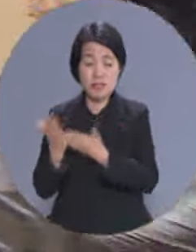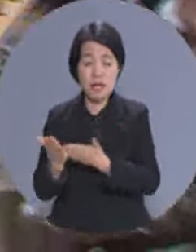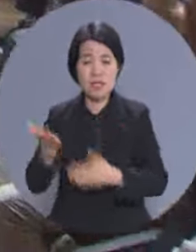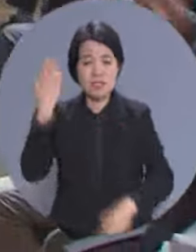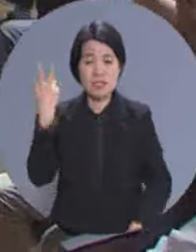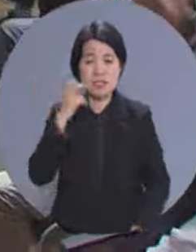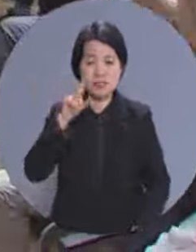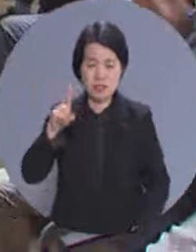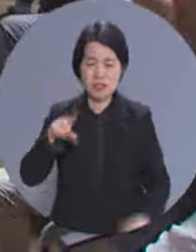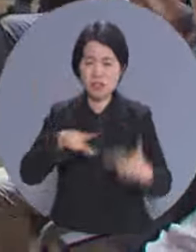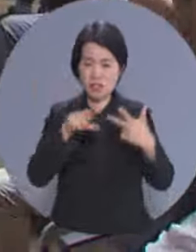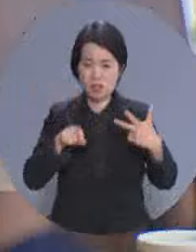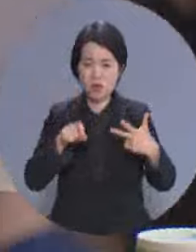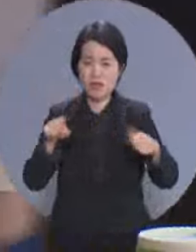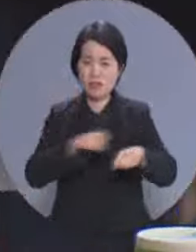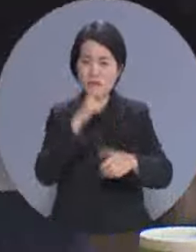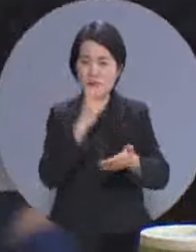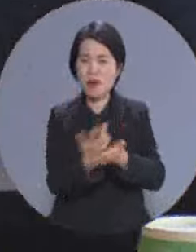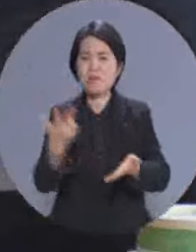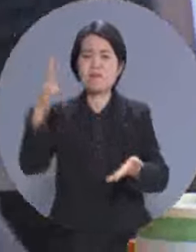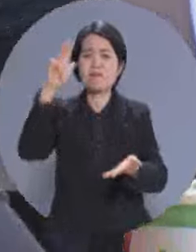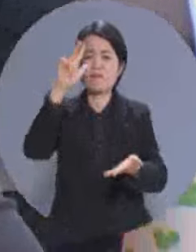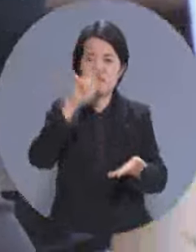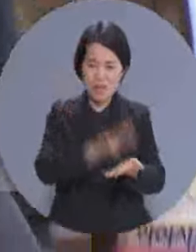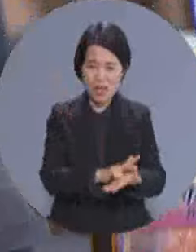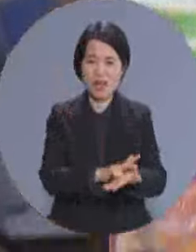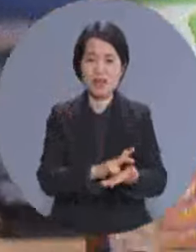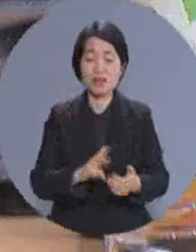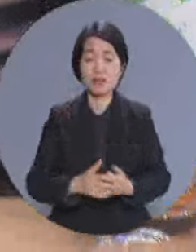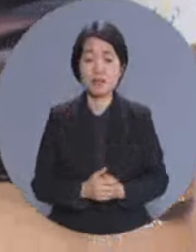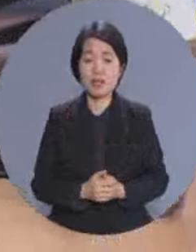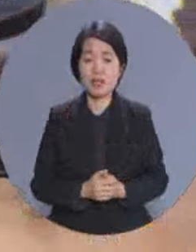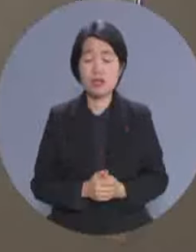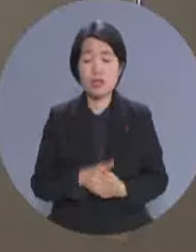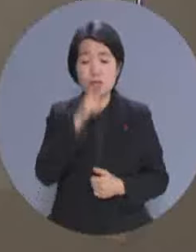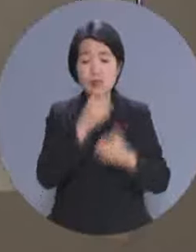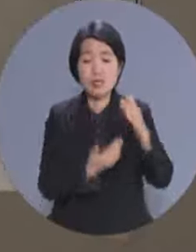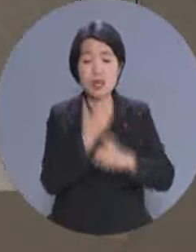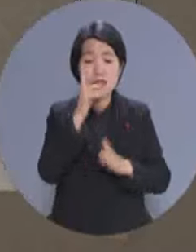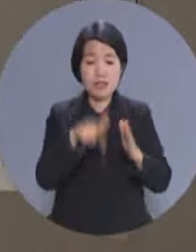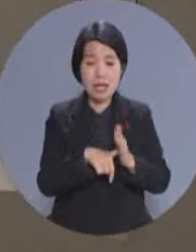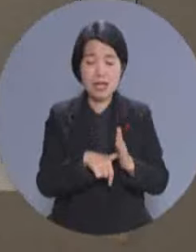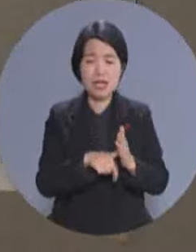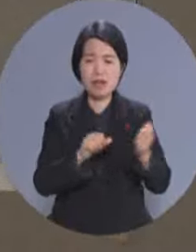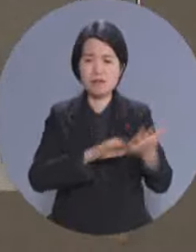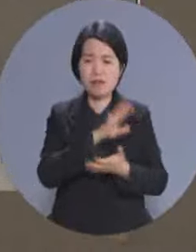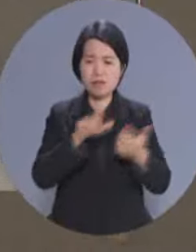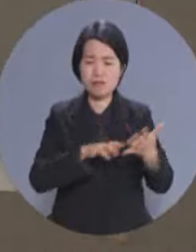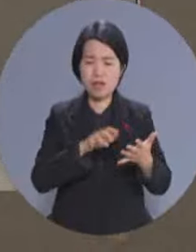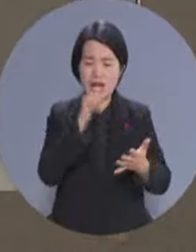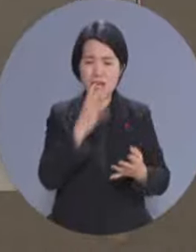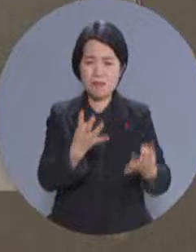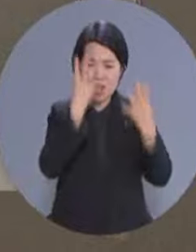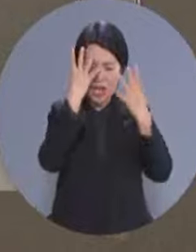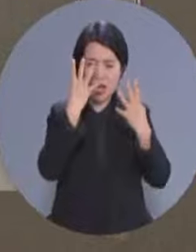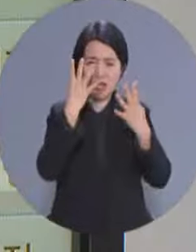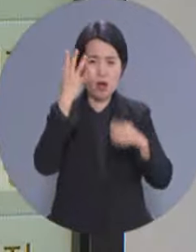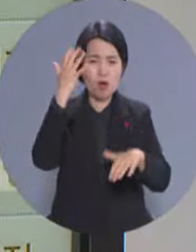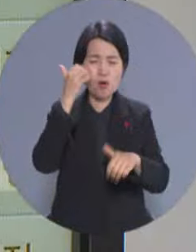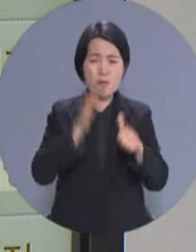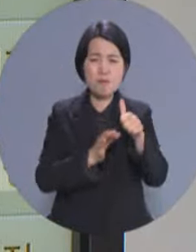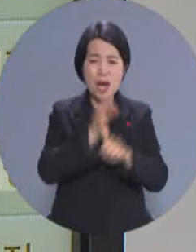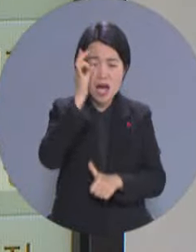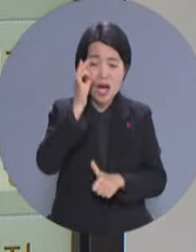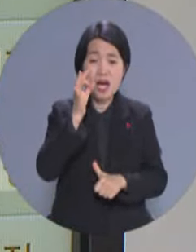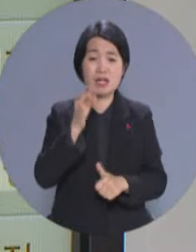특별법 제정이라는 의미 있는 첫 성과를 거뒀습니다. 여순 사건 당시 내란 등 혐의로 수감됐다 처형된 고 박생규